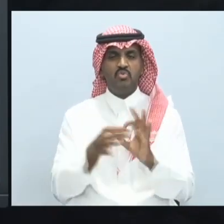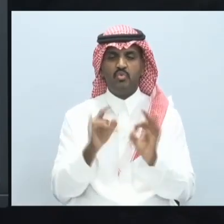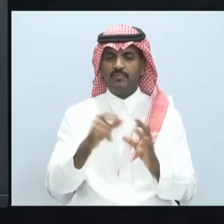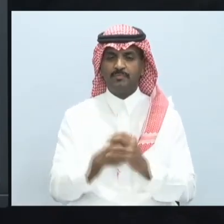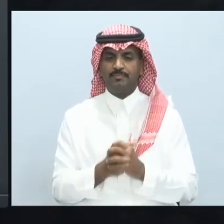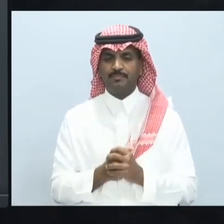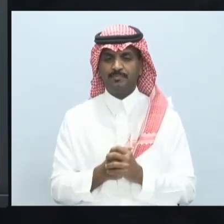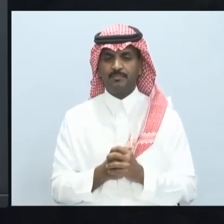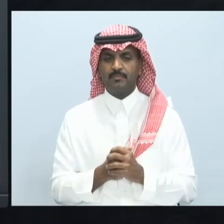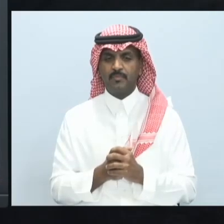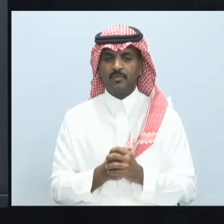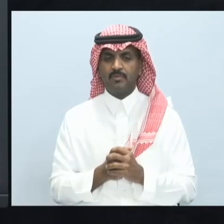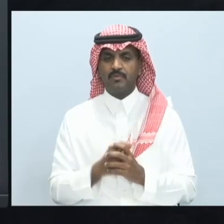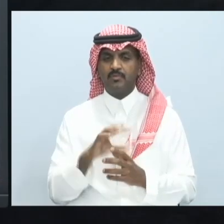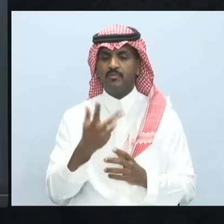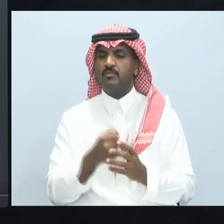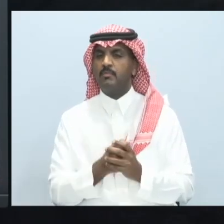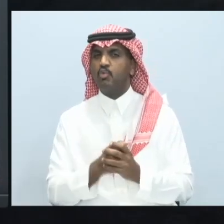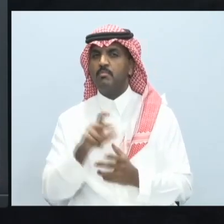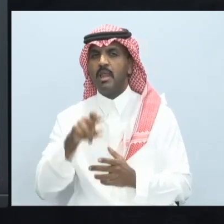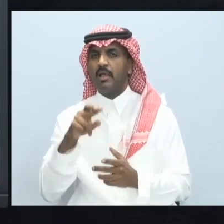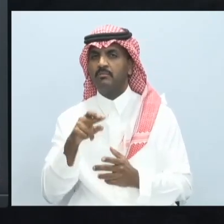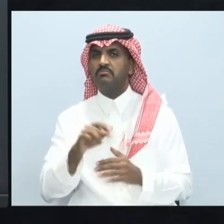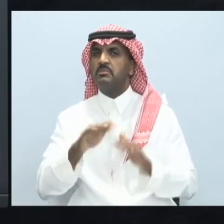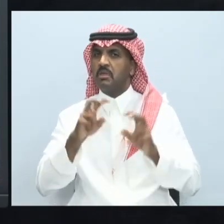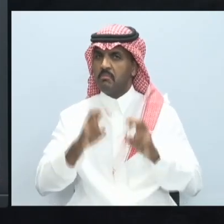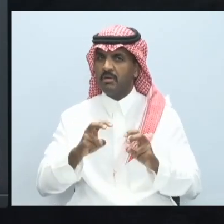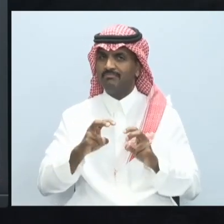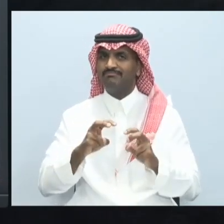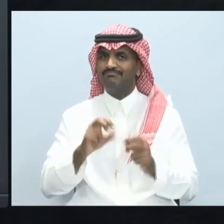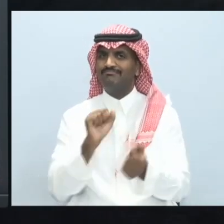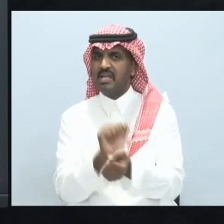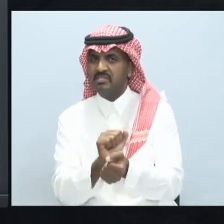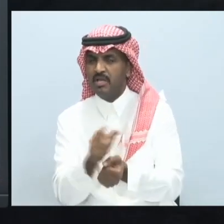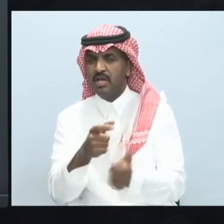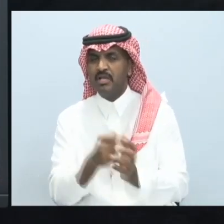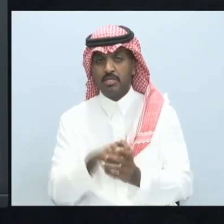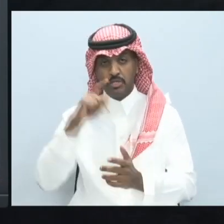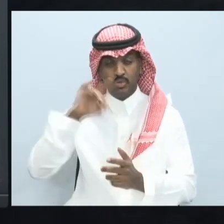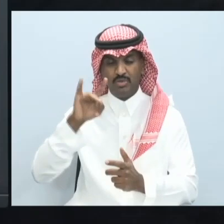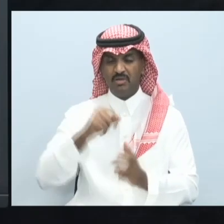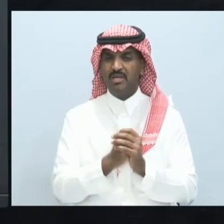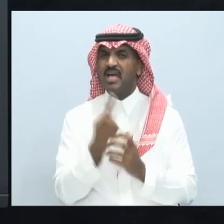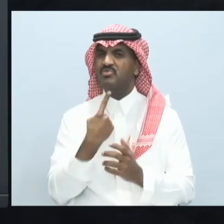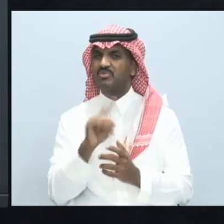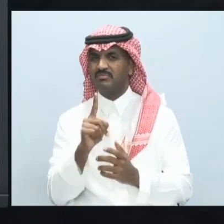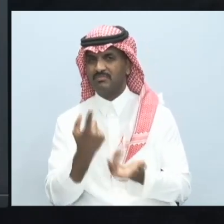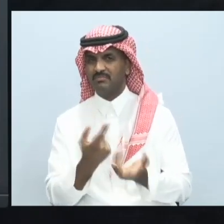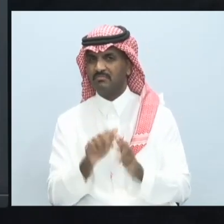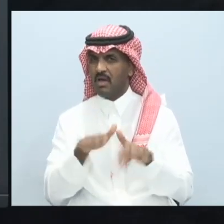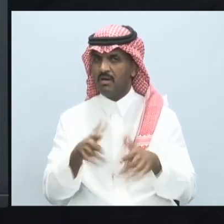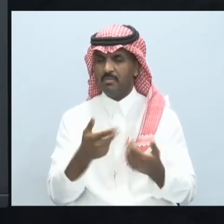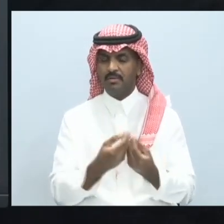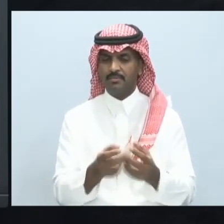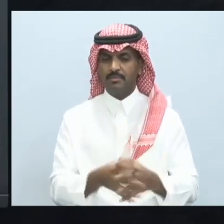ذلك فما الحيله في ذلك ما الحل هل تبقى اسيره لزوجها مع انها لا لا ترغب البقاء